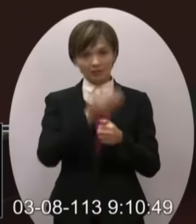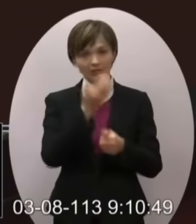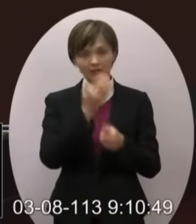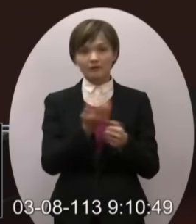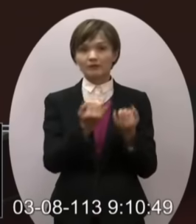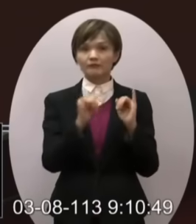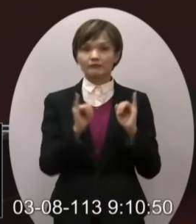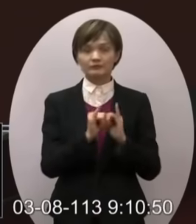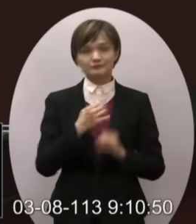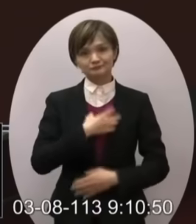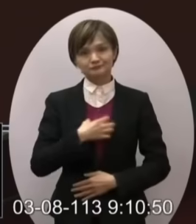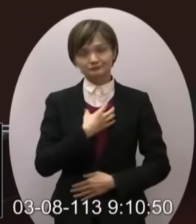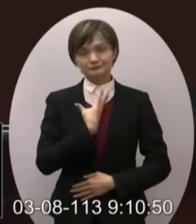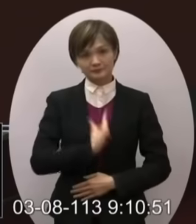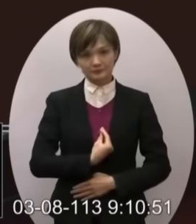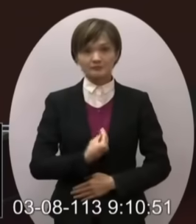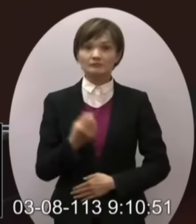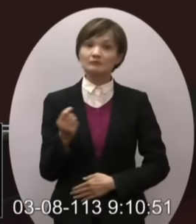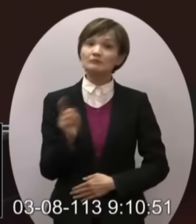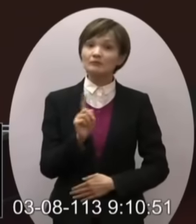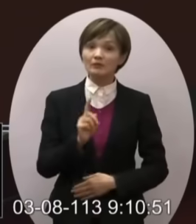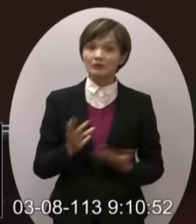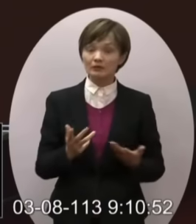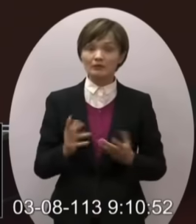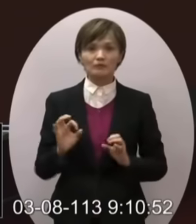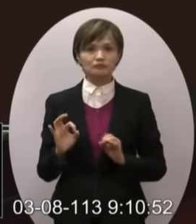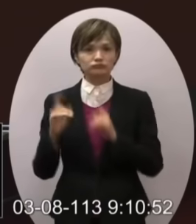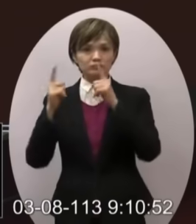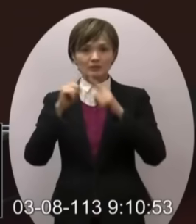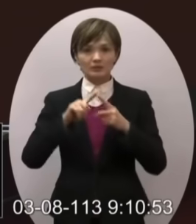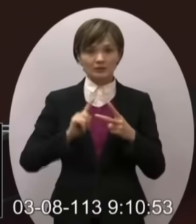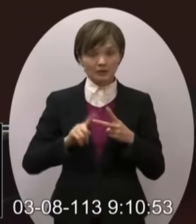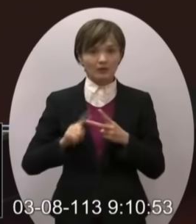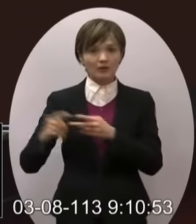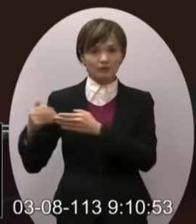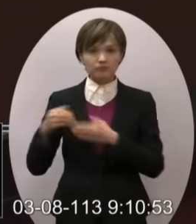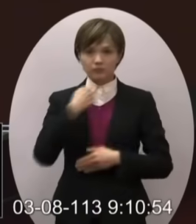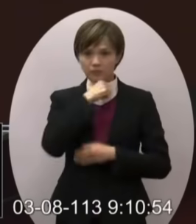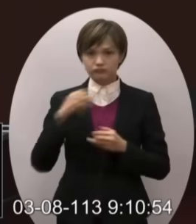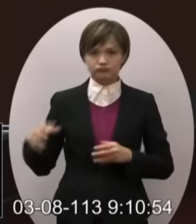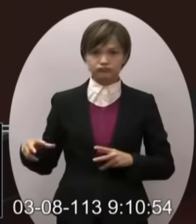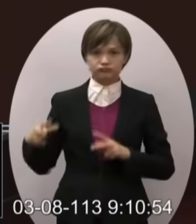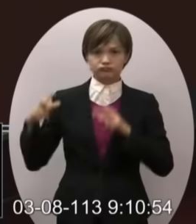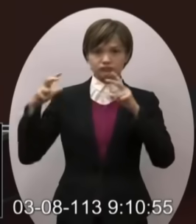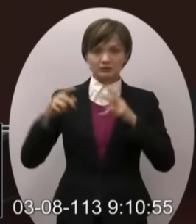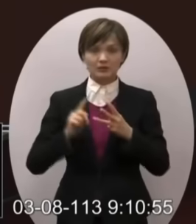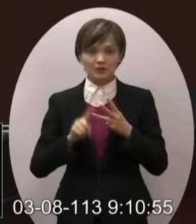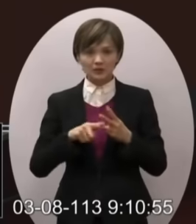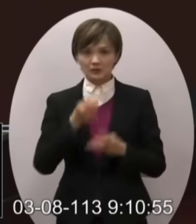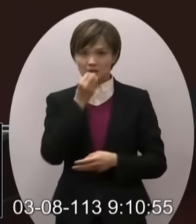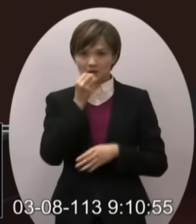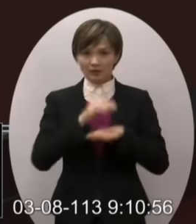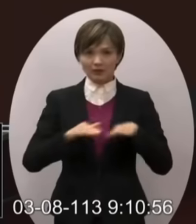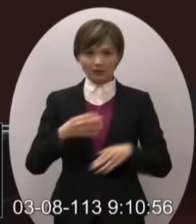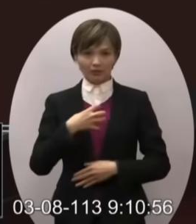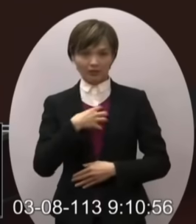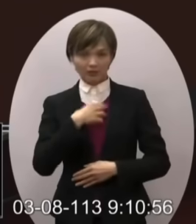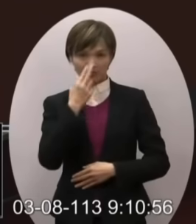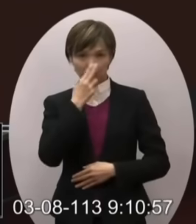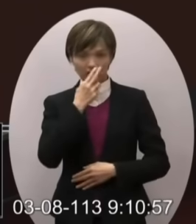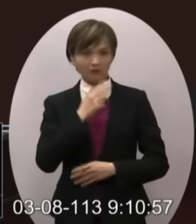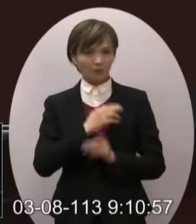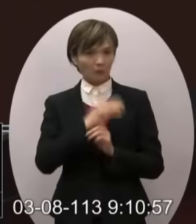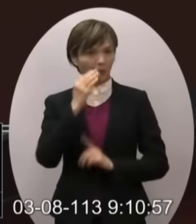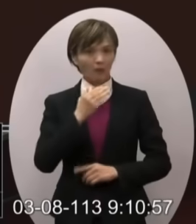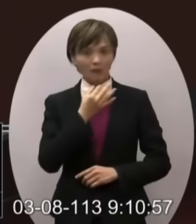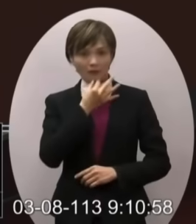乐起来。尤其是物价上涨、两岸紧张，以及现在食安风暴持续扩大，我们真的要问民进党政府：